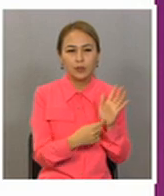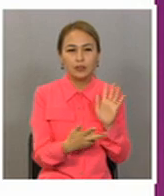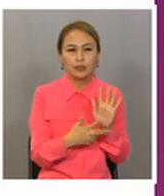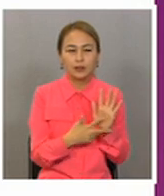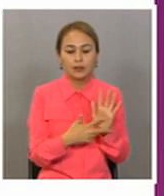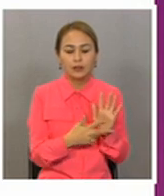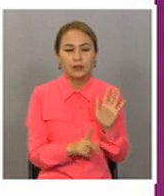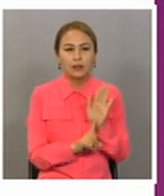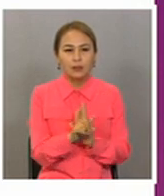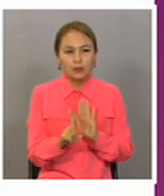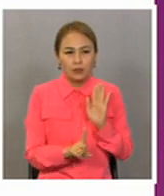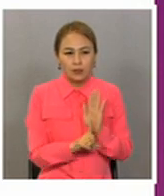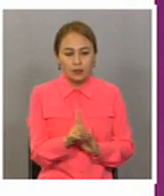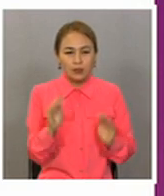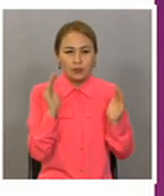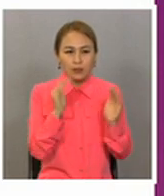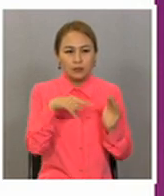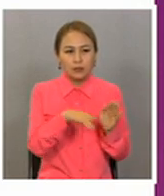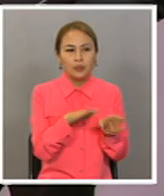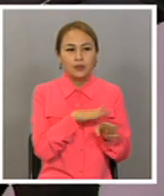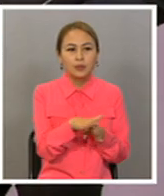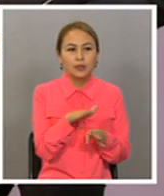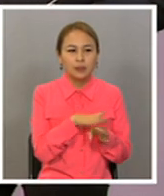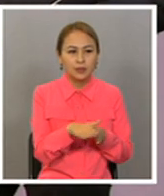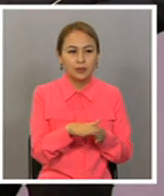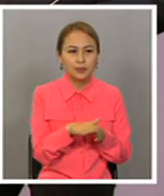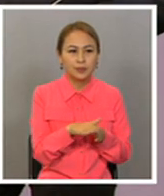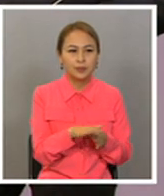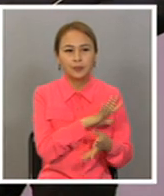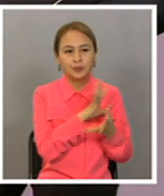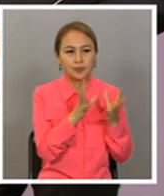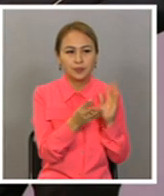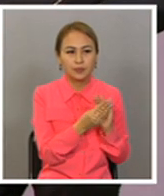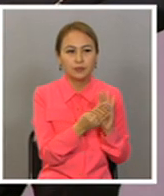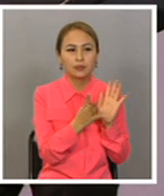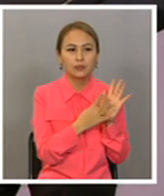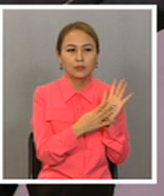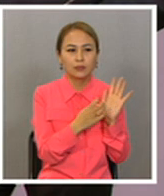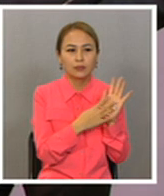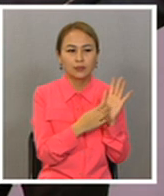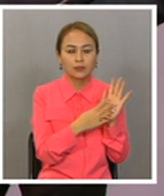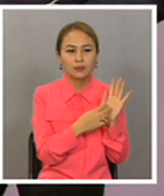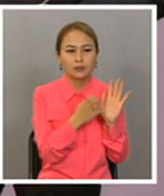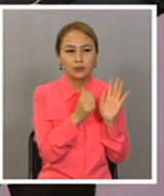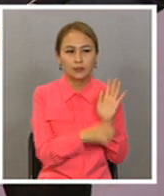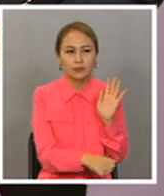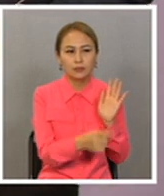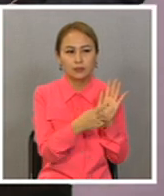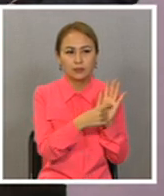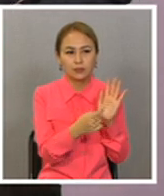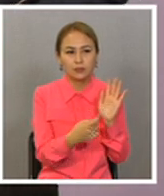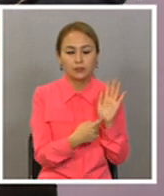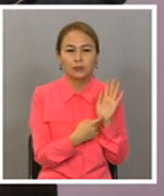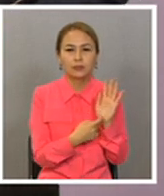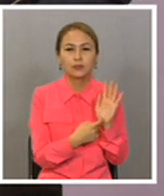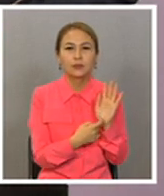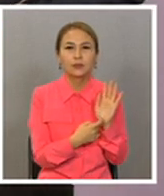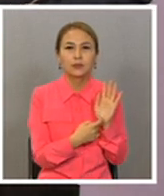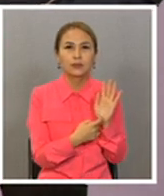Алдымен жақшаның ішіндегі амалды орындаймыз. Яғни 800 бен 160-тың қосындысы 960-қа